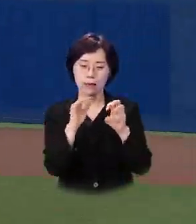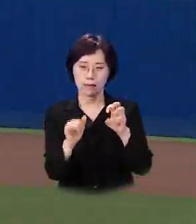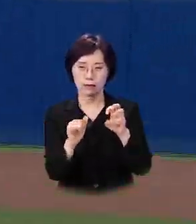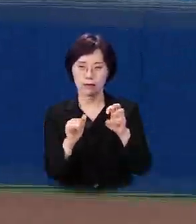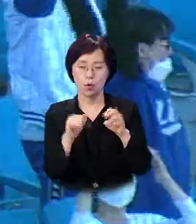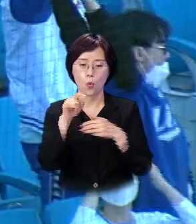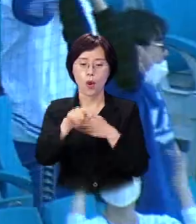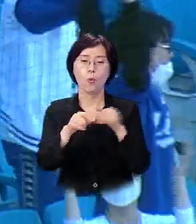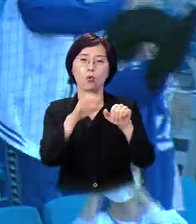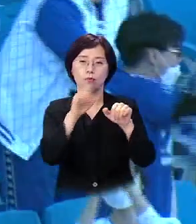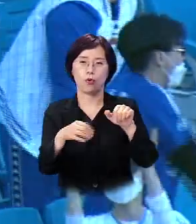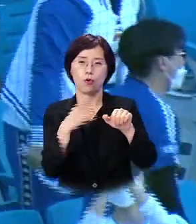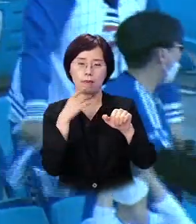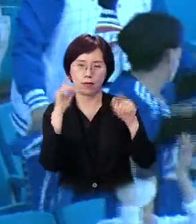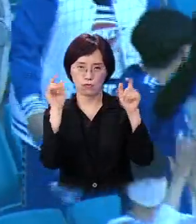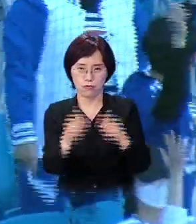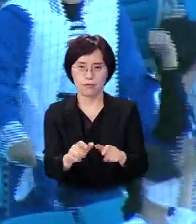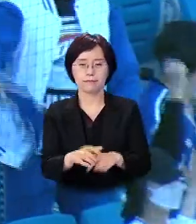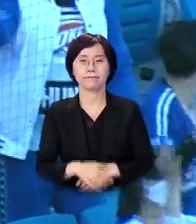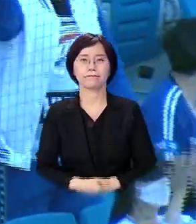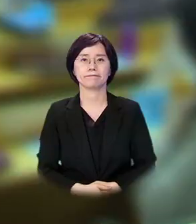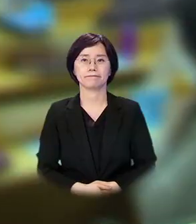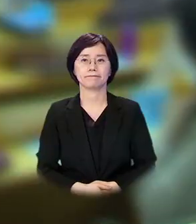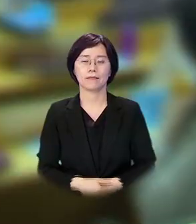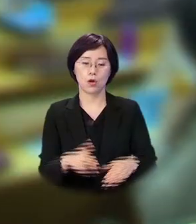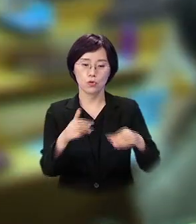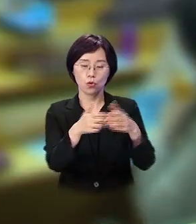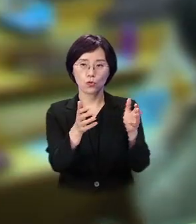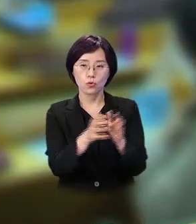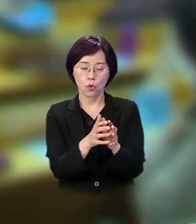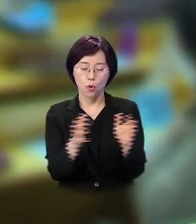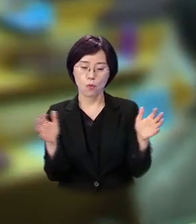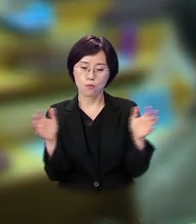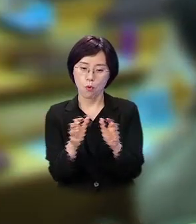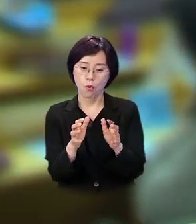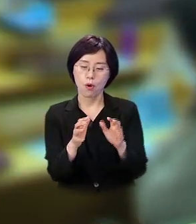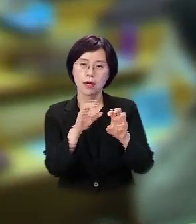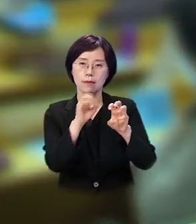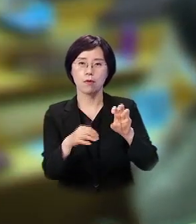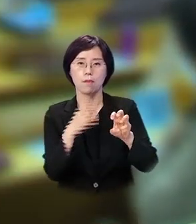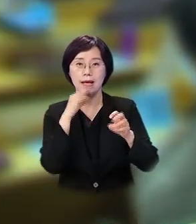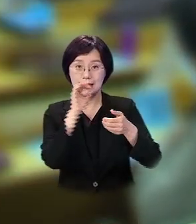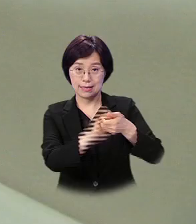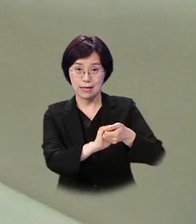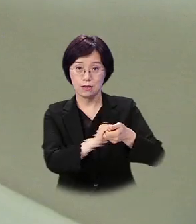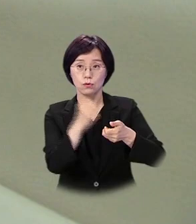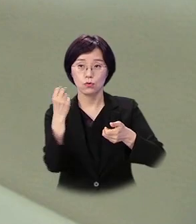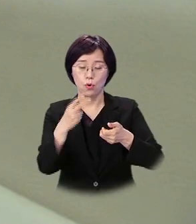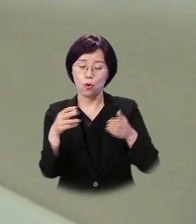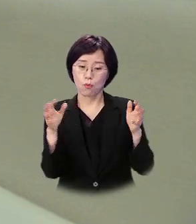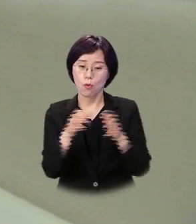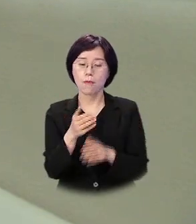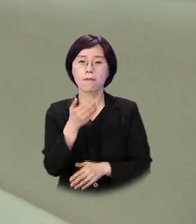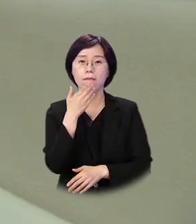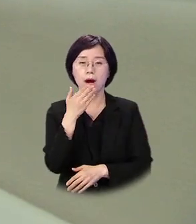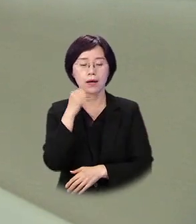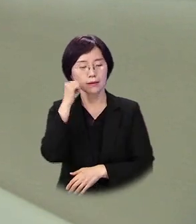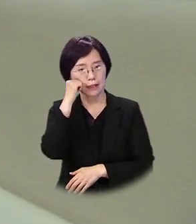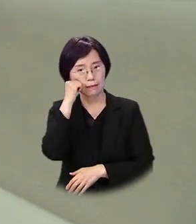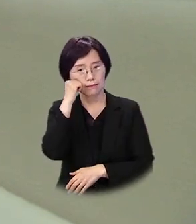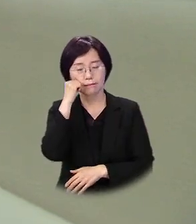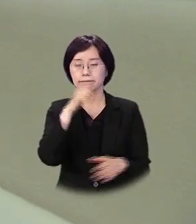실외는 50%로 축소됩니다. 종교시설 수용 인원도 30%로 제한되고 모임과 식사,